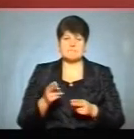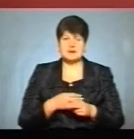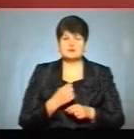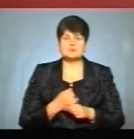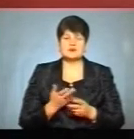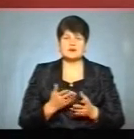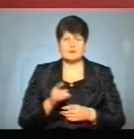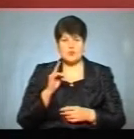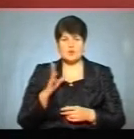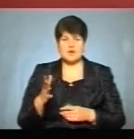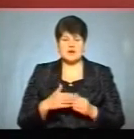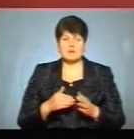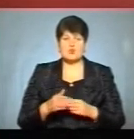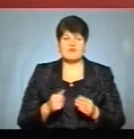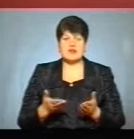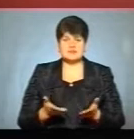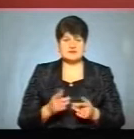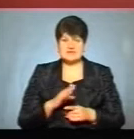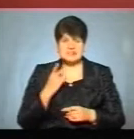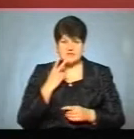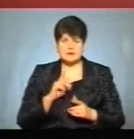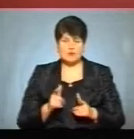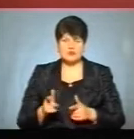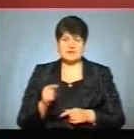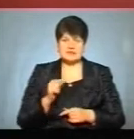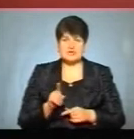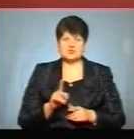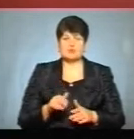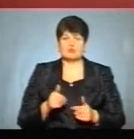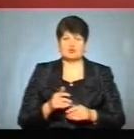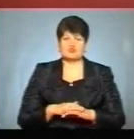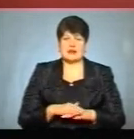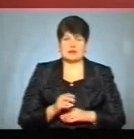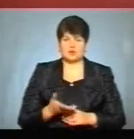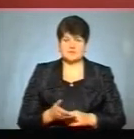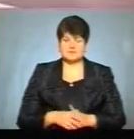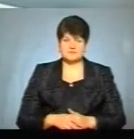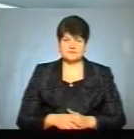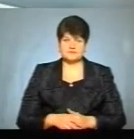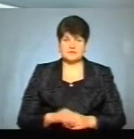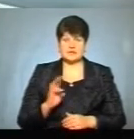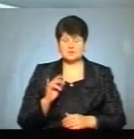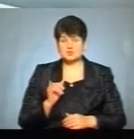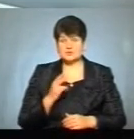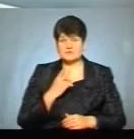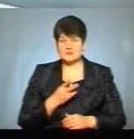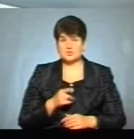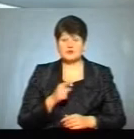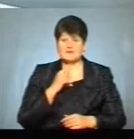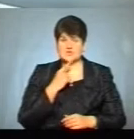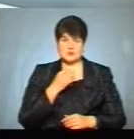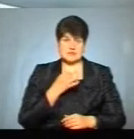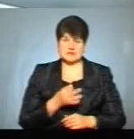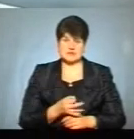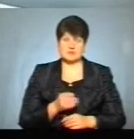популярні професії, вони які обирають? Вони ж не завжди погоджуються на те, що пропонує ринок. Ну, дивіться, тут важко так сказати,